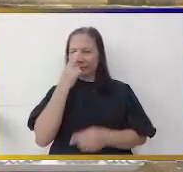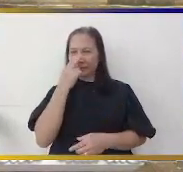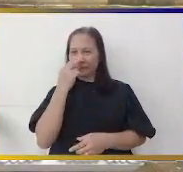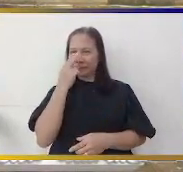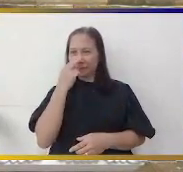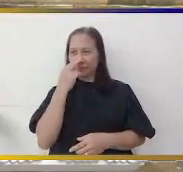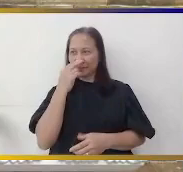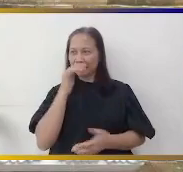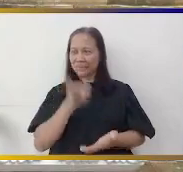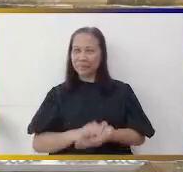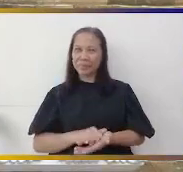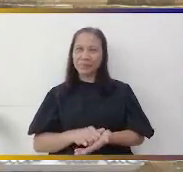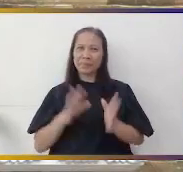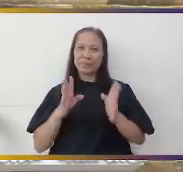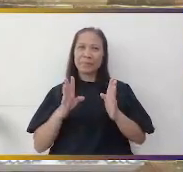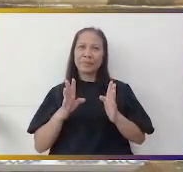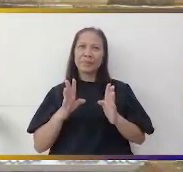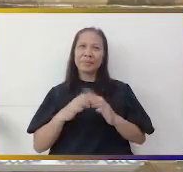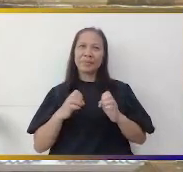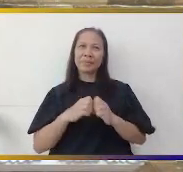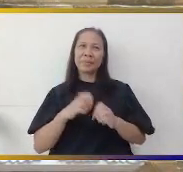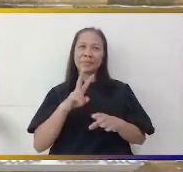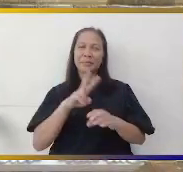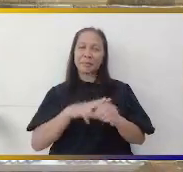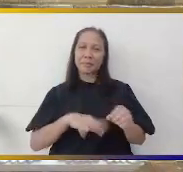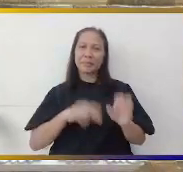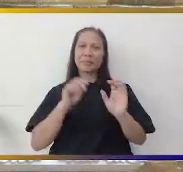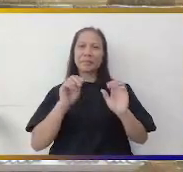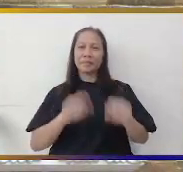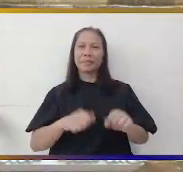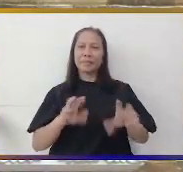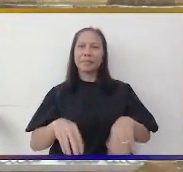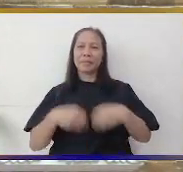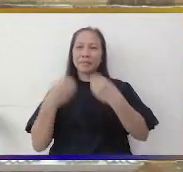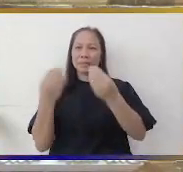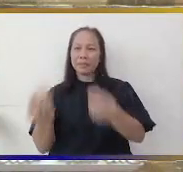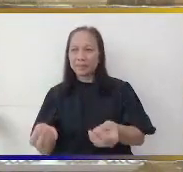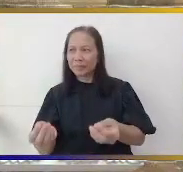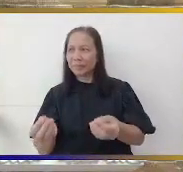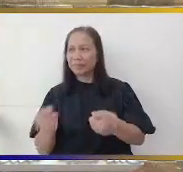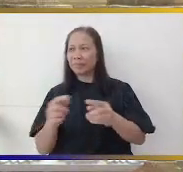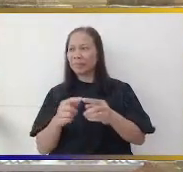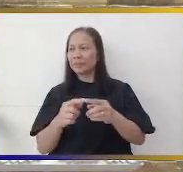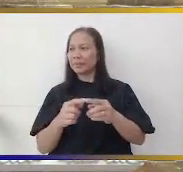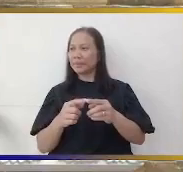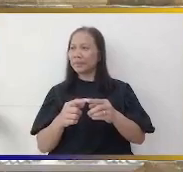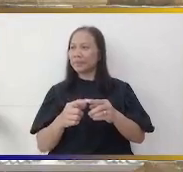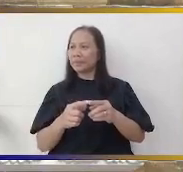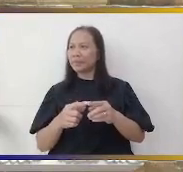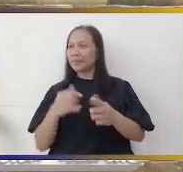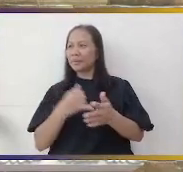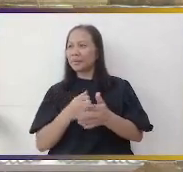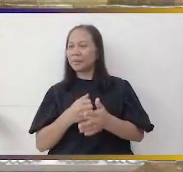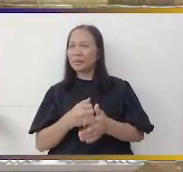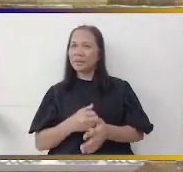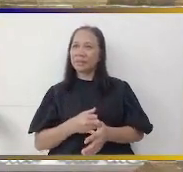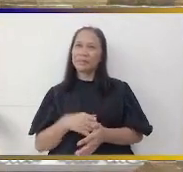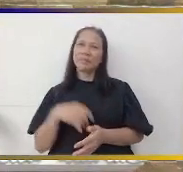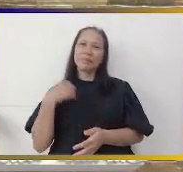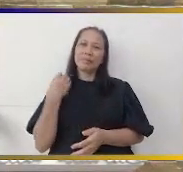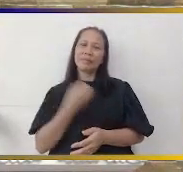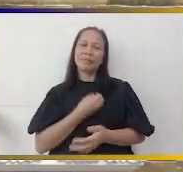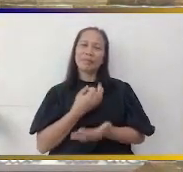piso lang ung pagpapala SAO ng Diyos Hindi naman gann yon you see pero ang punto ko dito mga kapatid Tingnan niyo po ung pera natin